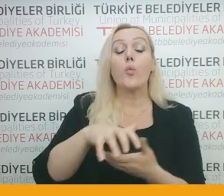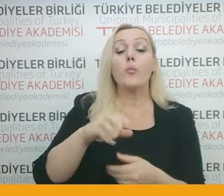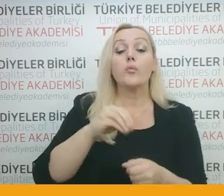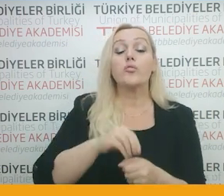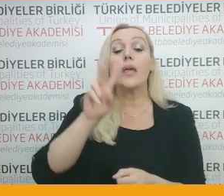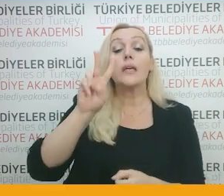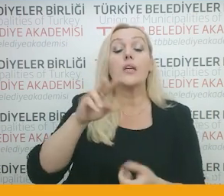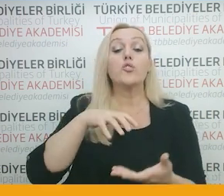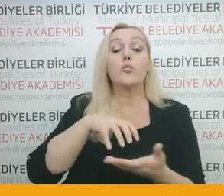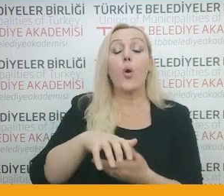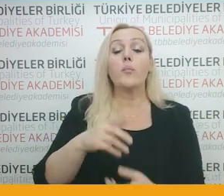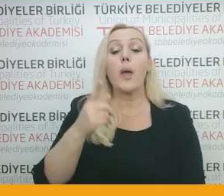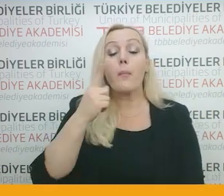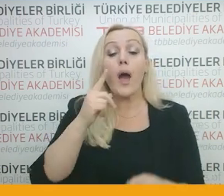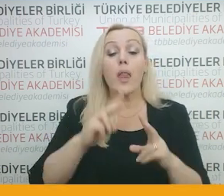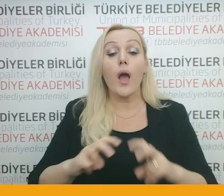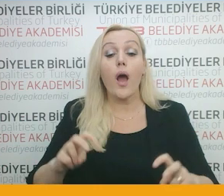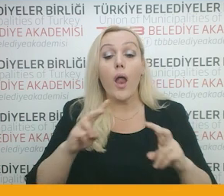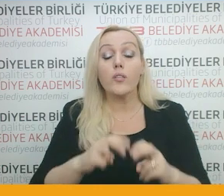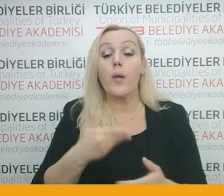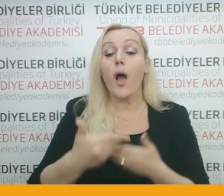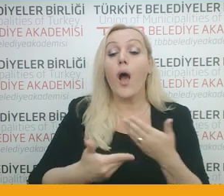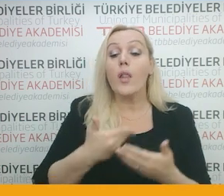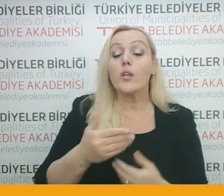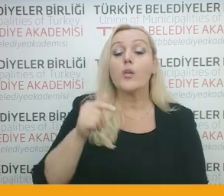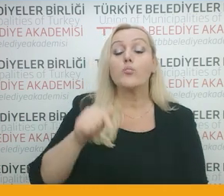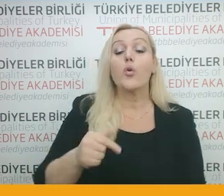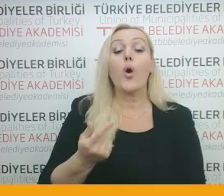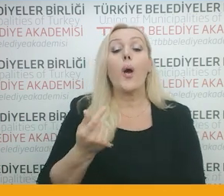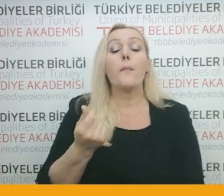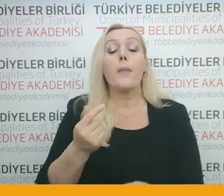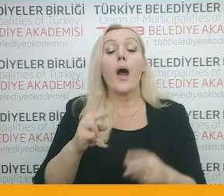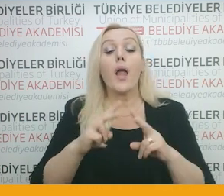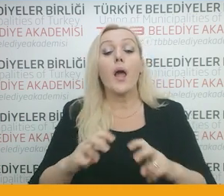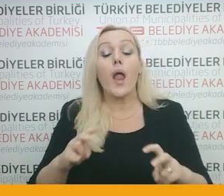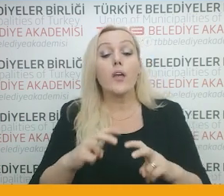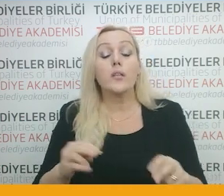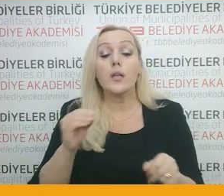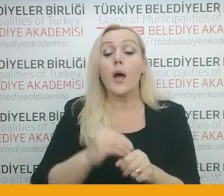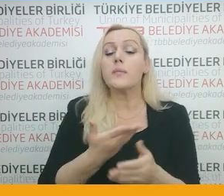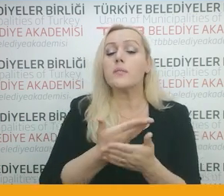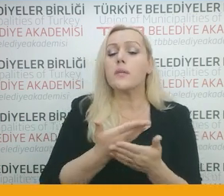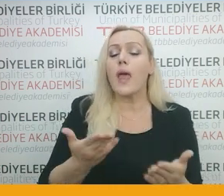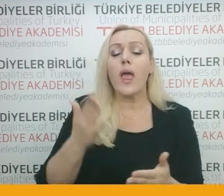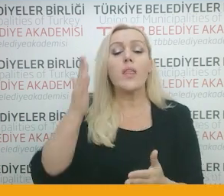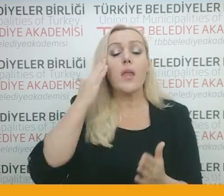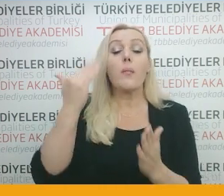İkinci bölümde ise mali istatistiklerden bahsediyor arkadaşlar. Bu mali istatistiklerin kapsamı nelerdir, temel ilkeler